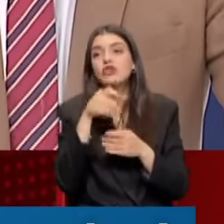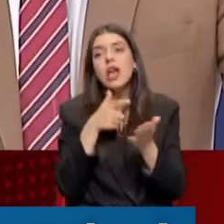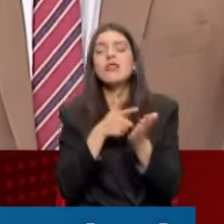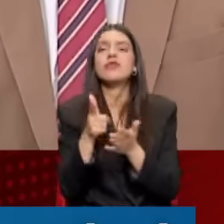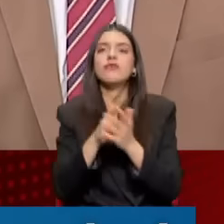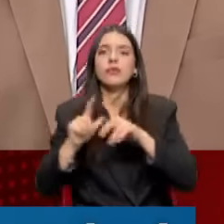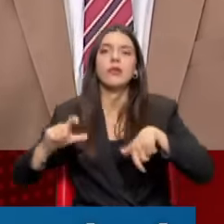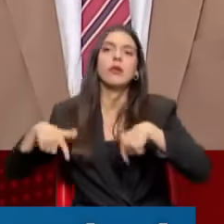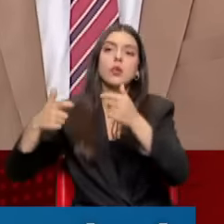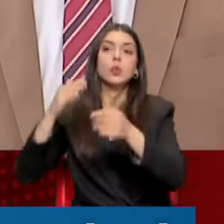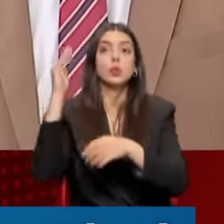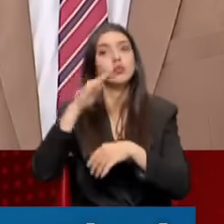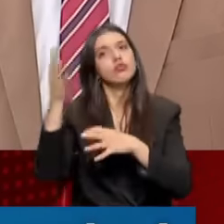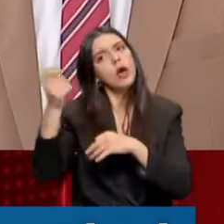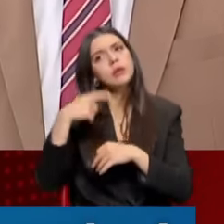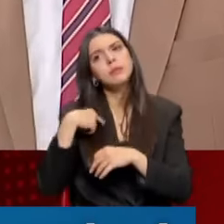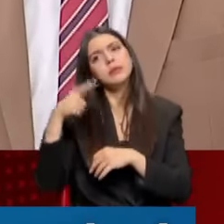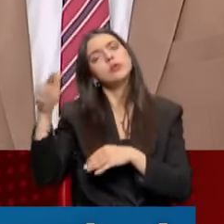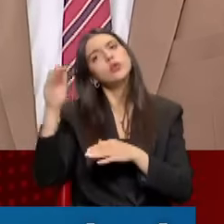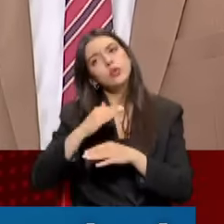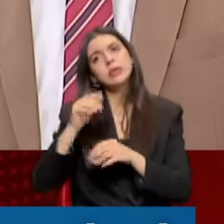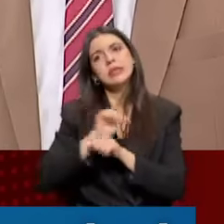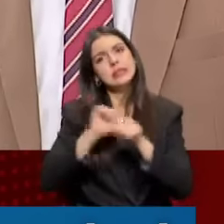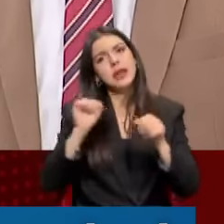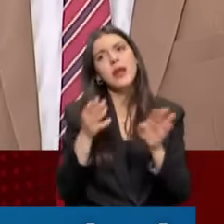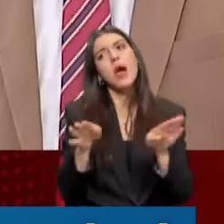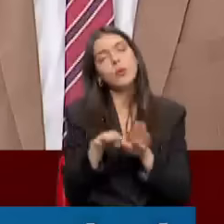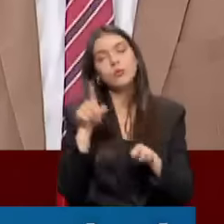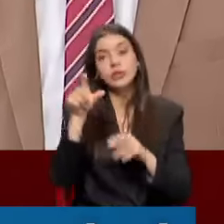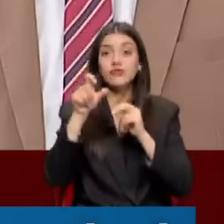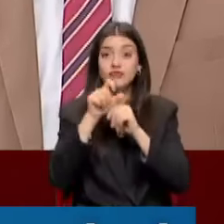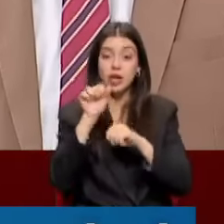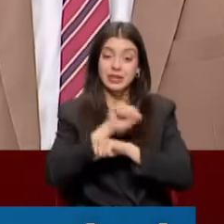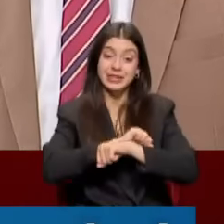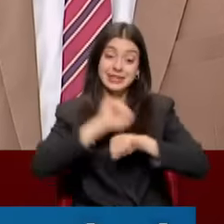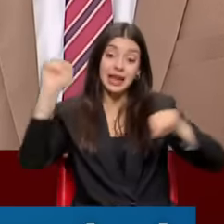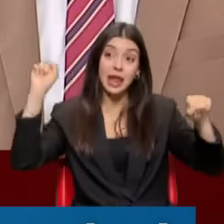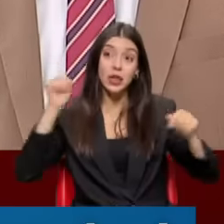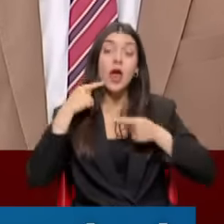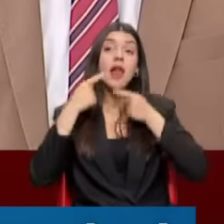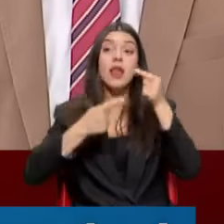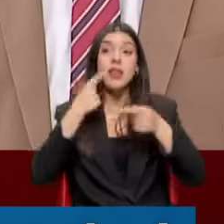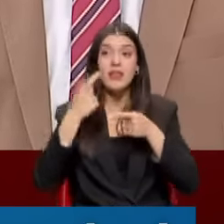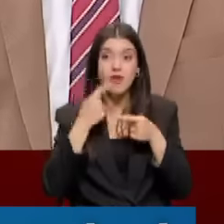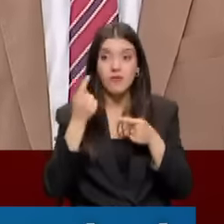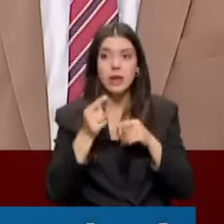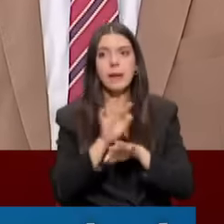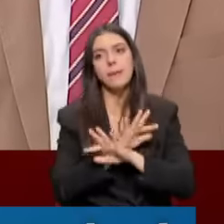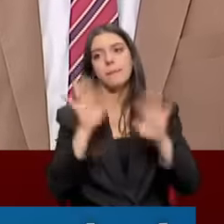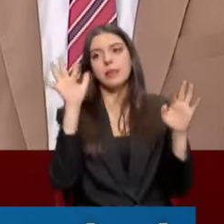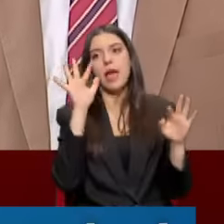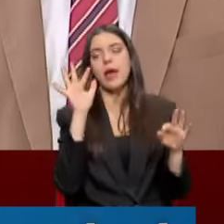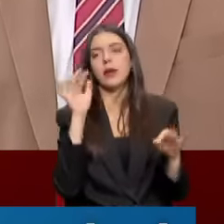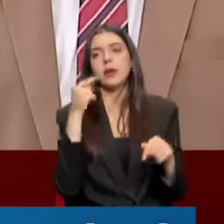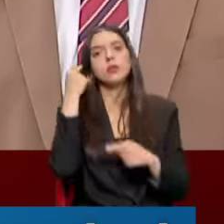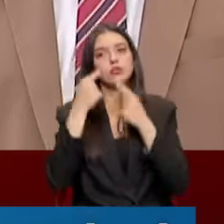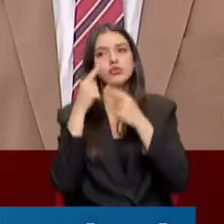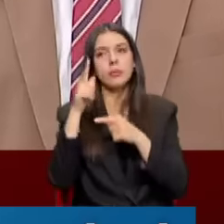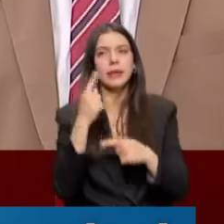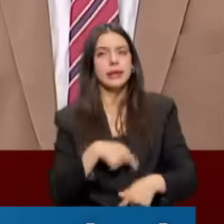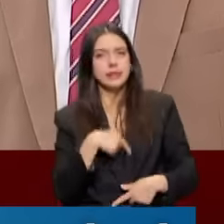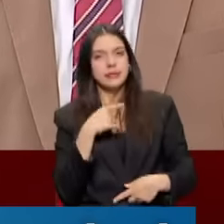üreticisinden ucuza alırsak bu zararı kapatırız Böylece Eee bu Çaykur zarar ediyor e şeyi de yaygarası da biter Böylece gibi bir